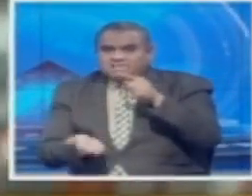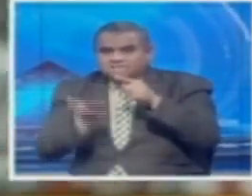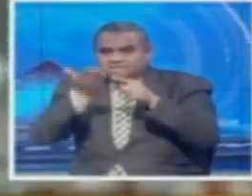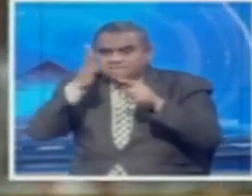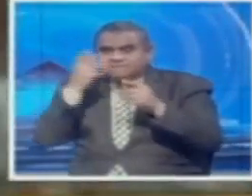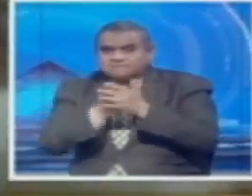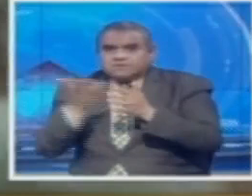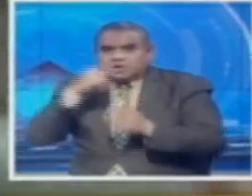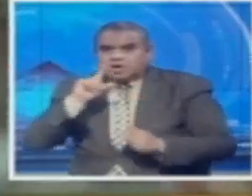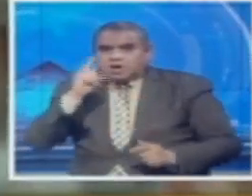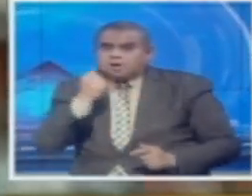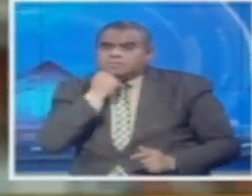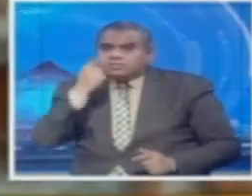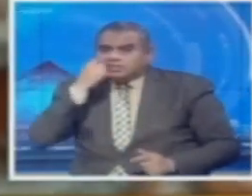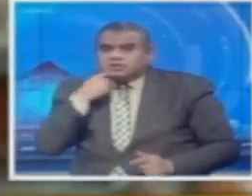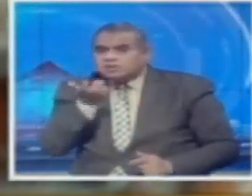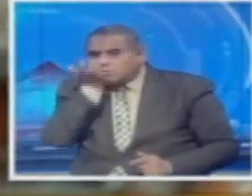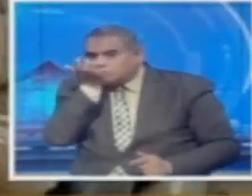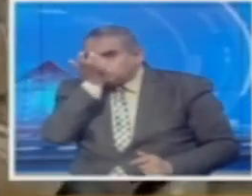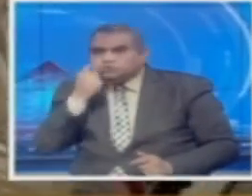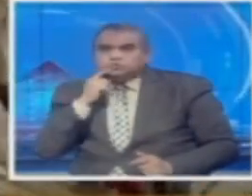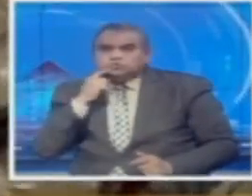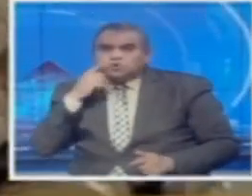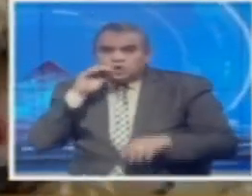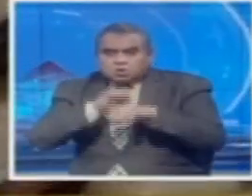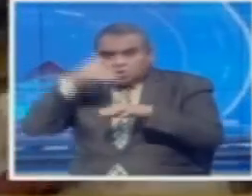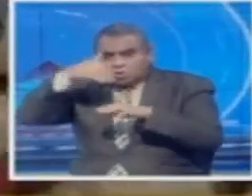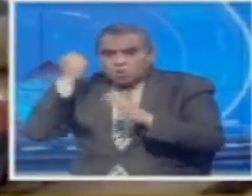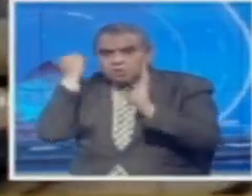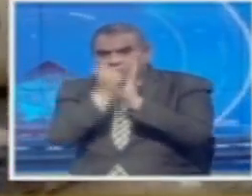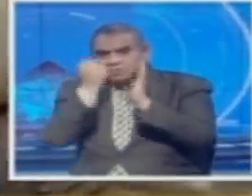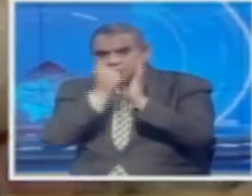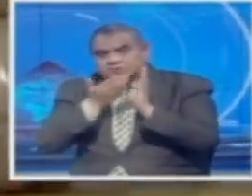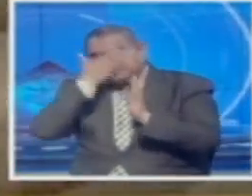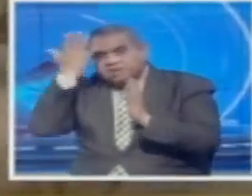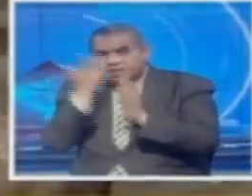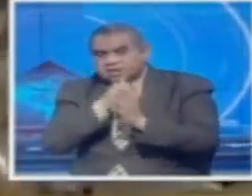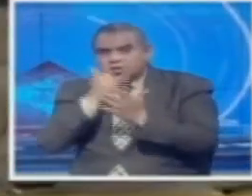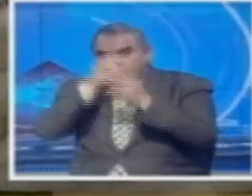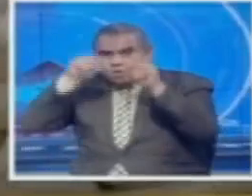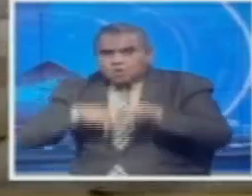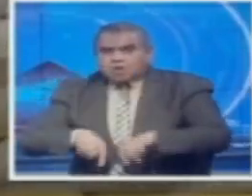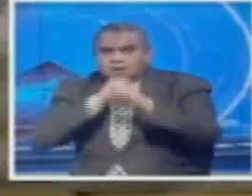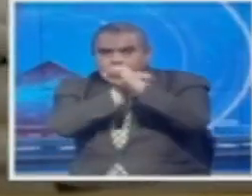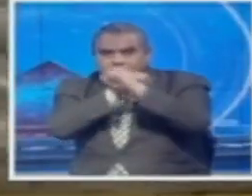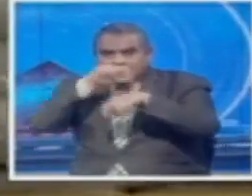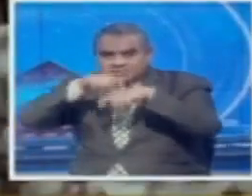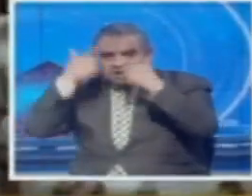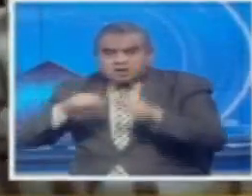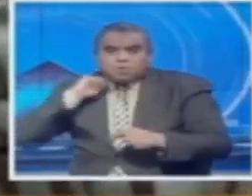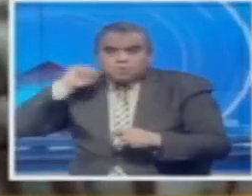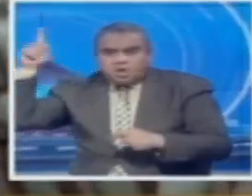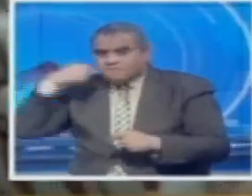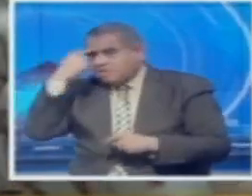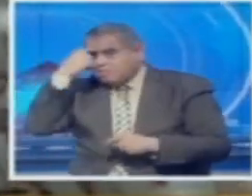وضبط 15 طن سكر مجهولة المصدر بحوزة مالك مخزن لتجارة السلع الغذائية بدون ترخيص بالمنوفية